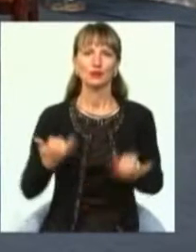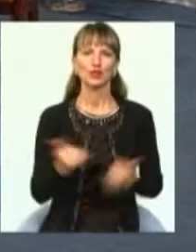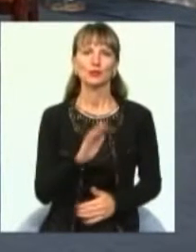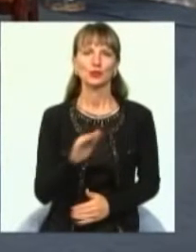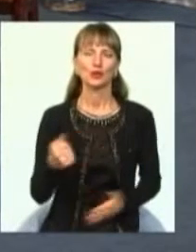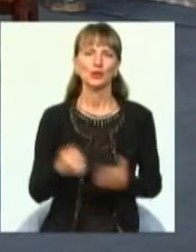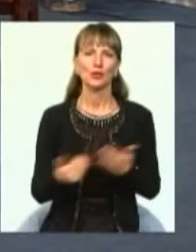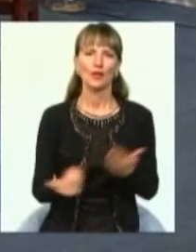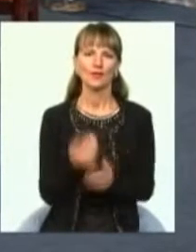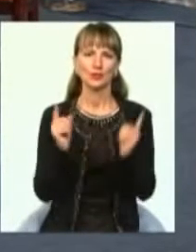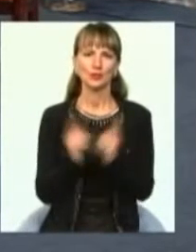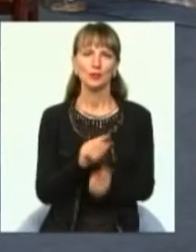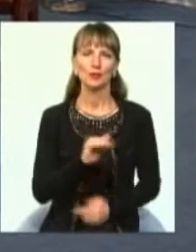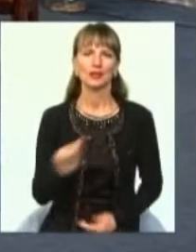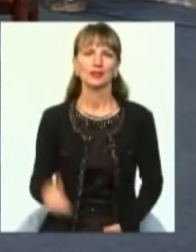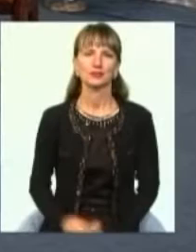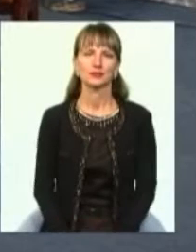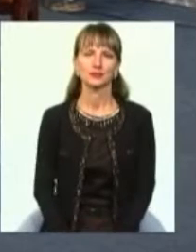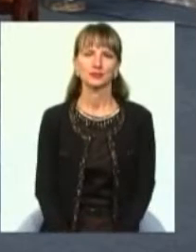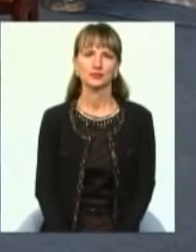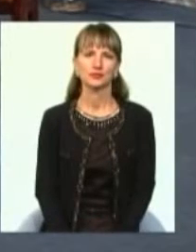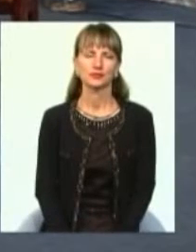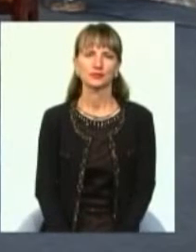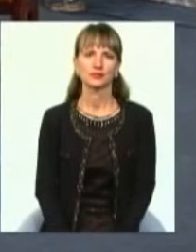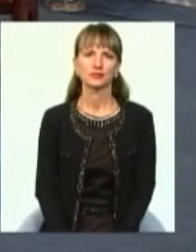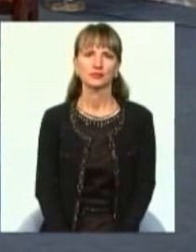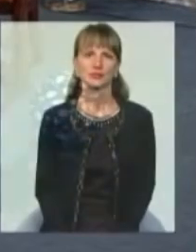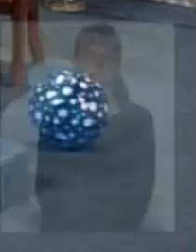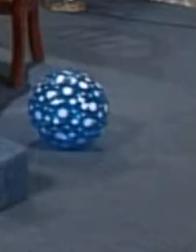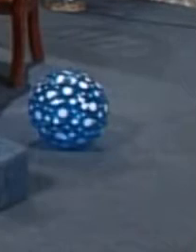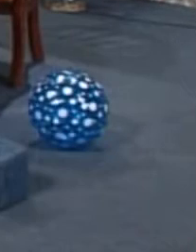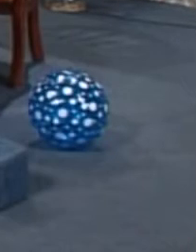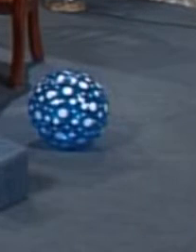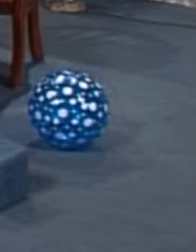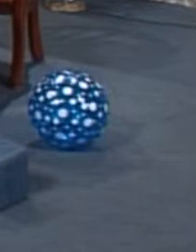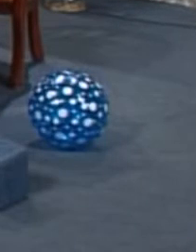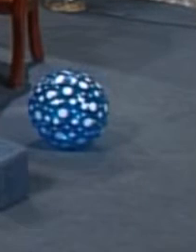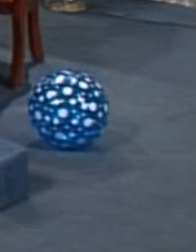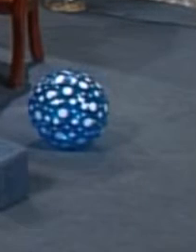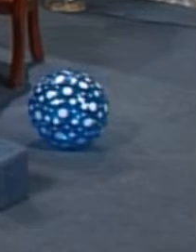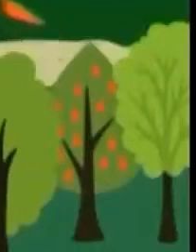прощаємося. До нових зустрічей. Бувайте! Бувайте! Так, що ж мені з коником робити?